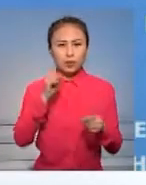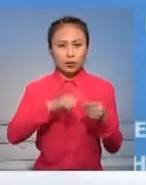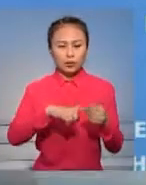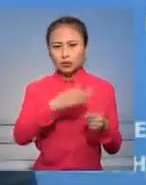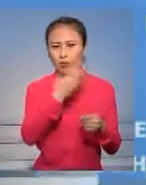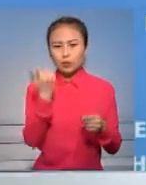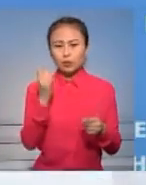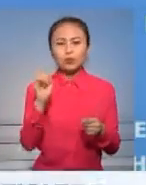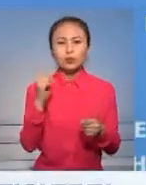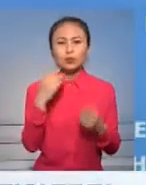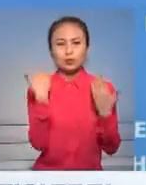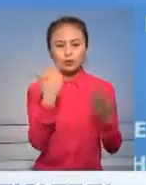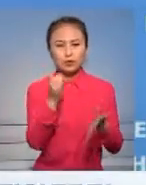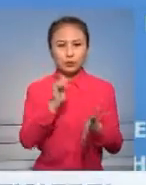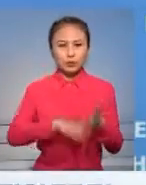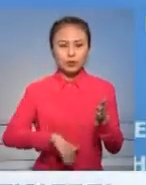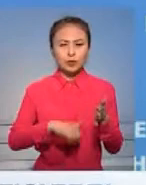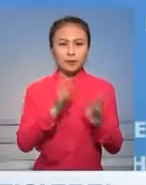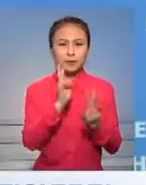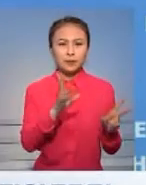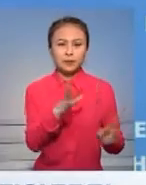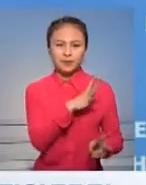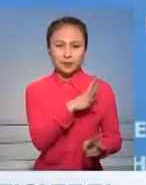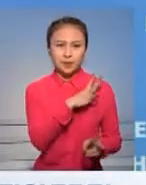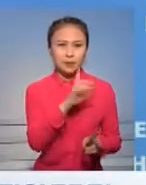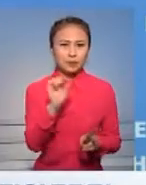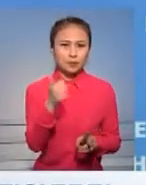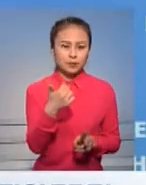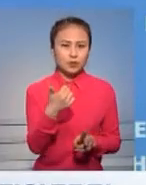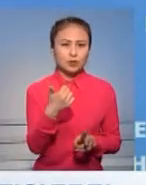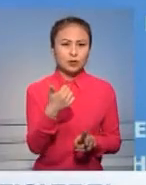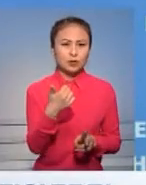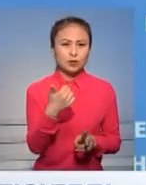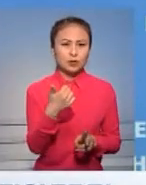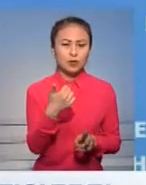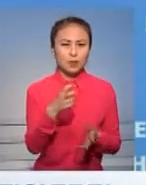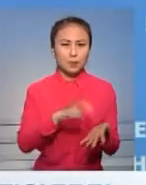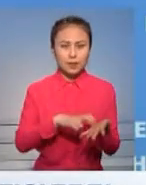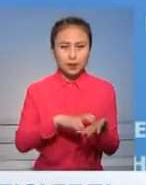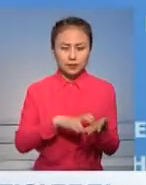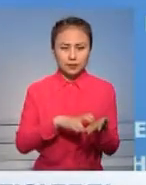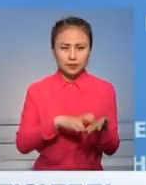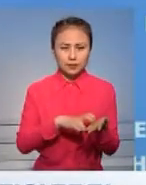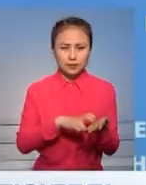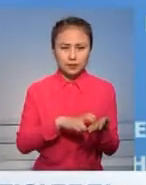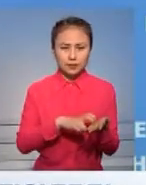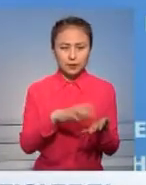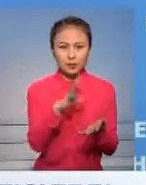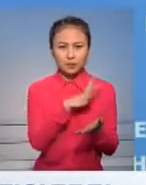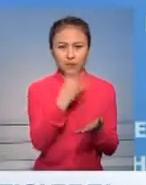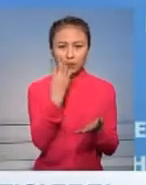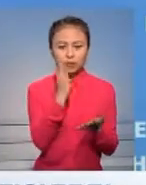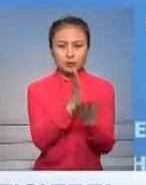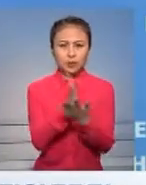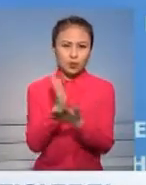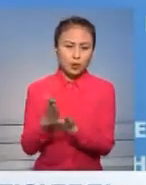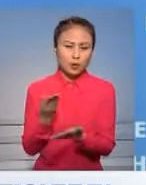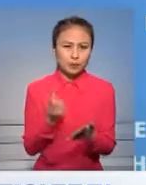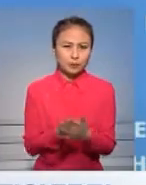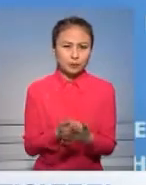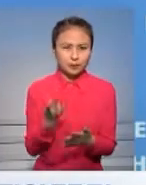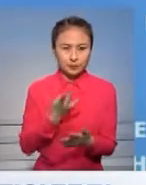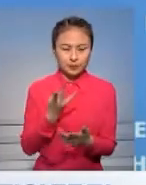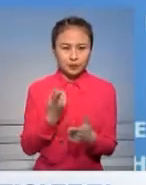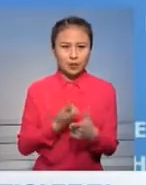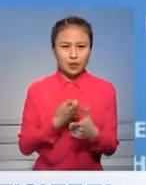тіркемейді? Өйткені ол кейбір кезде жаңа нелердің біріншіден бюрократиядан қорқады. Өйткені төрт жерге төлем төлеу керек.